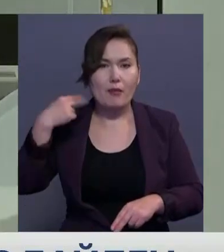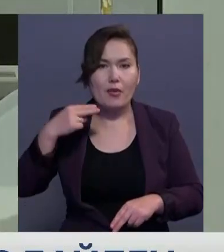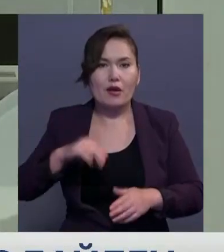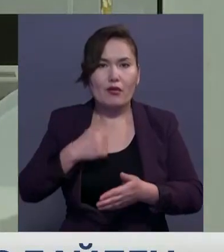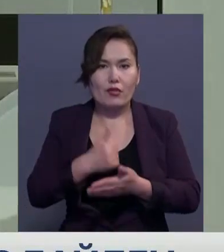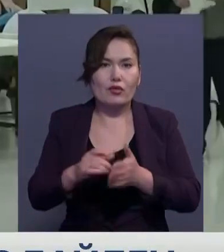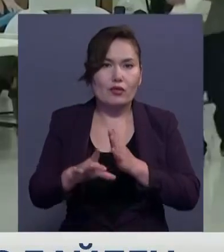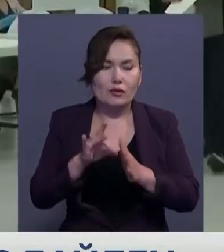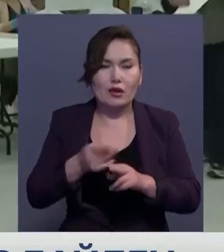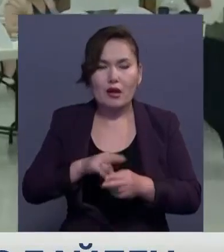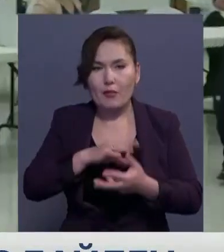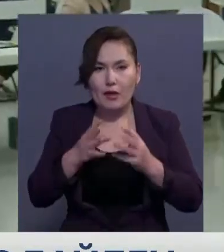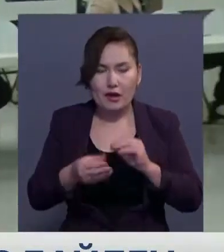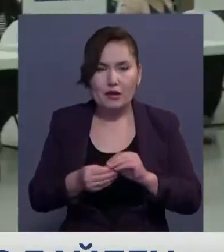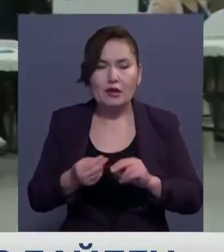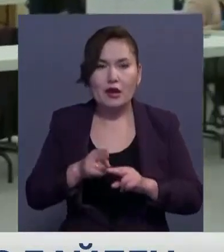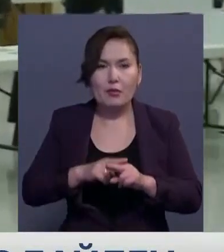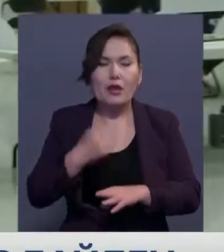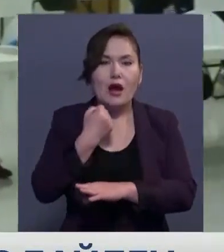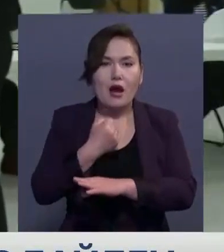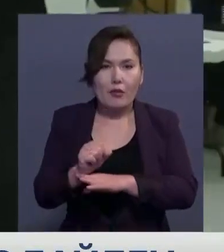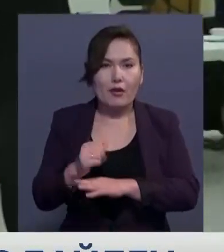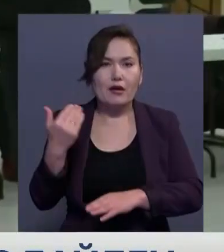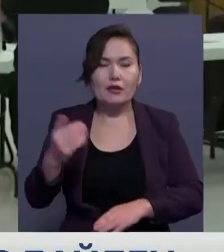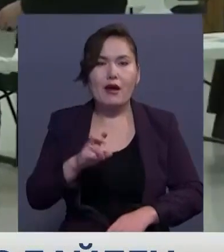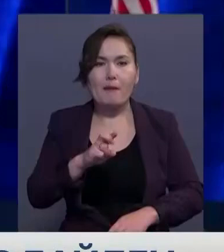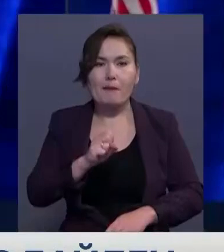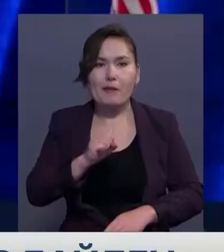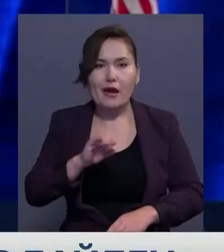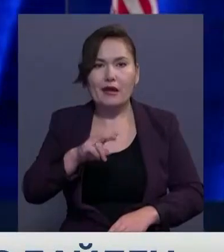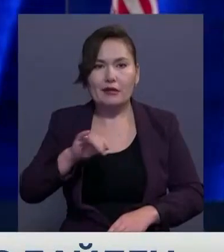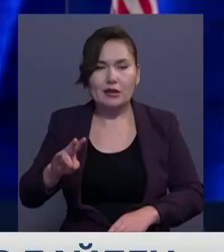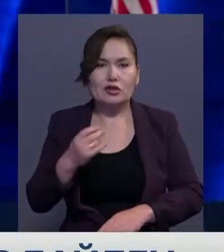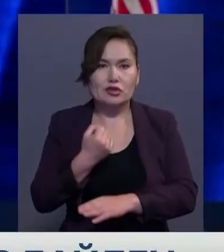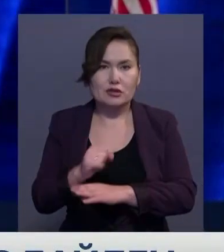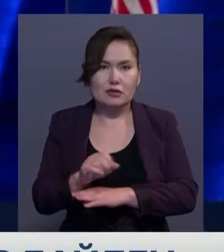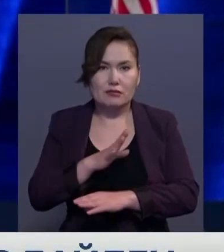басты назарда ұстады. Бірақ ақыр соңында бәйгені Байден алды.